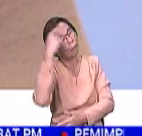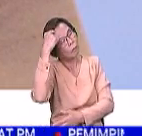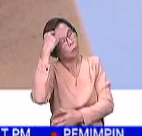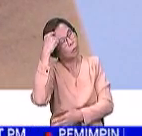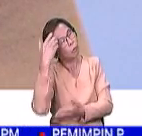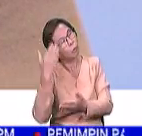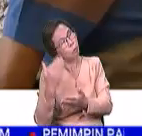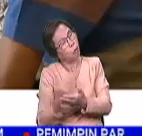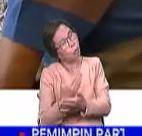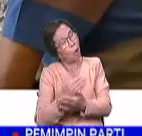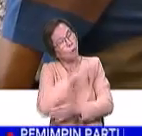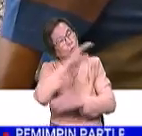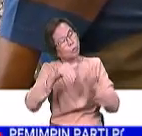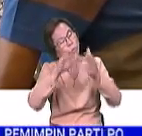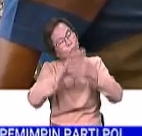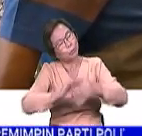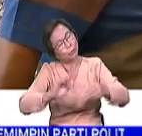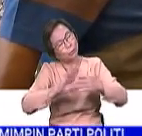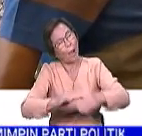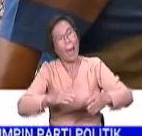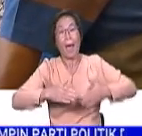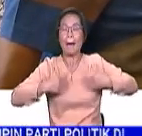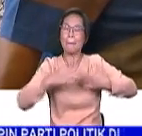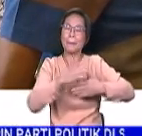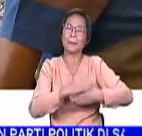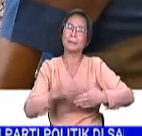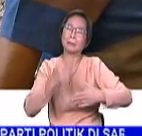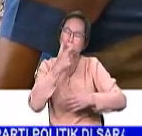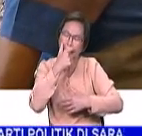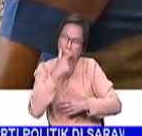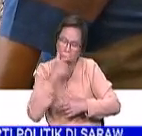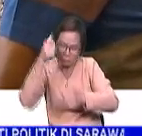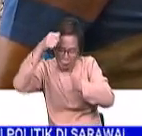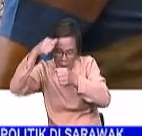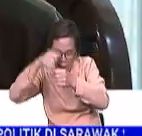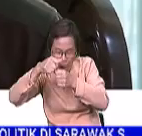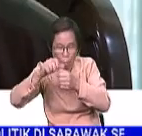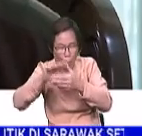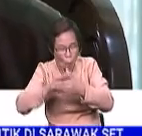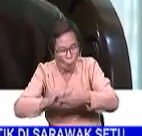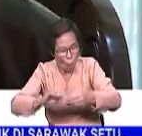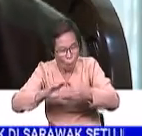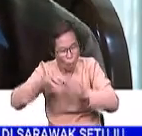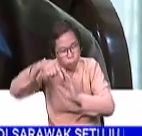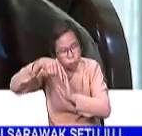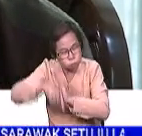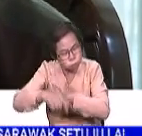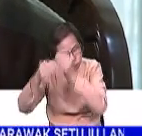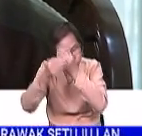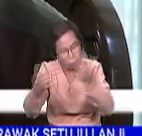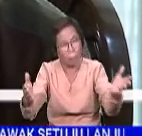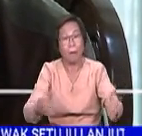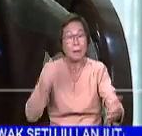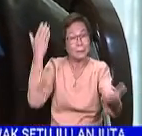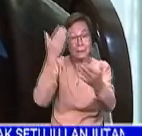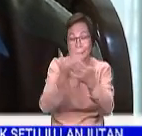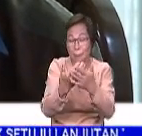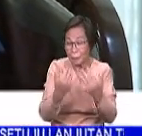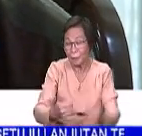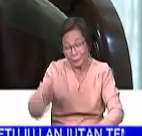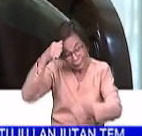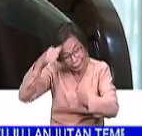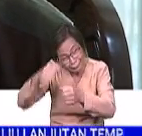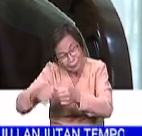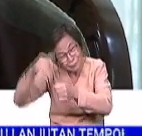ingatan segala kisah Suke duga diimbau terperinci pasca lanjut lupa Hai